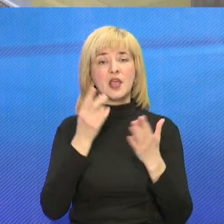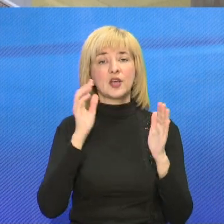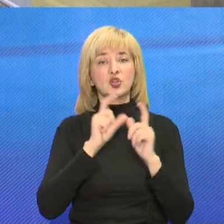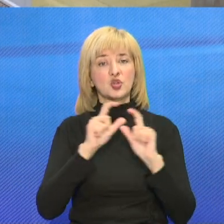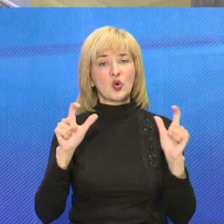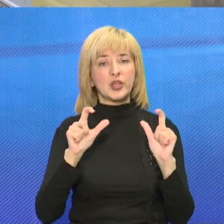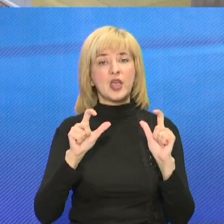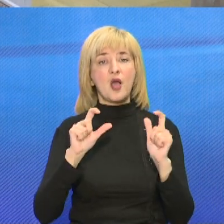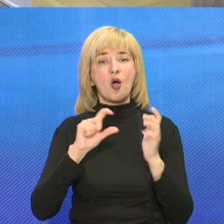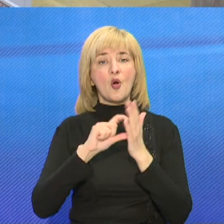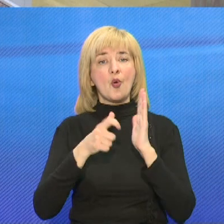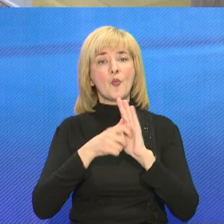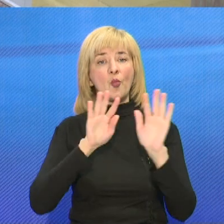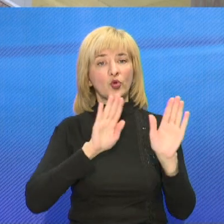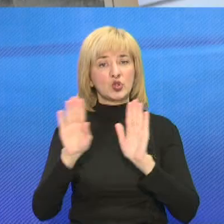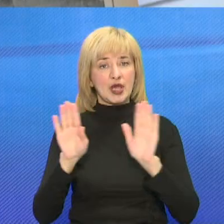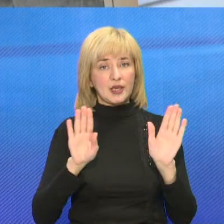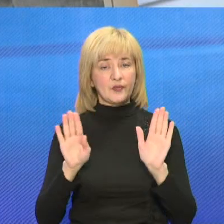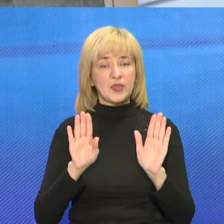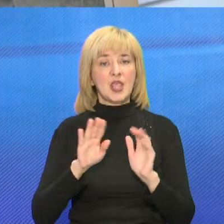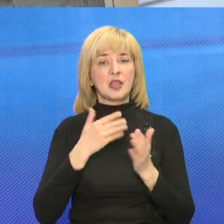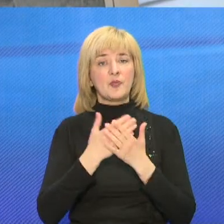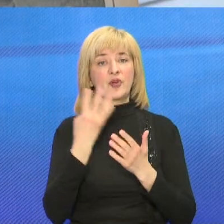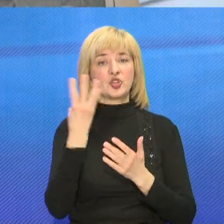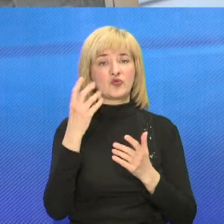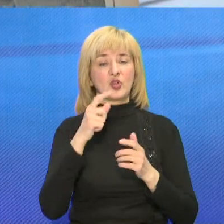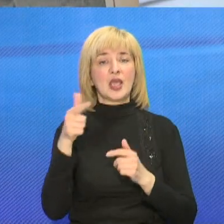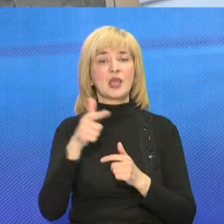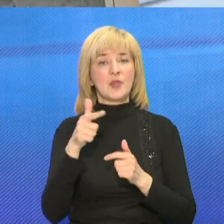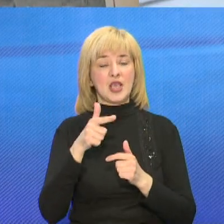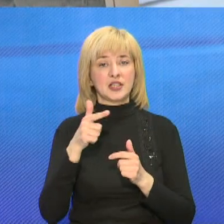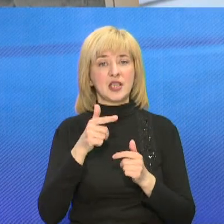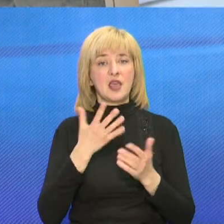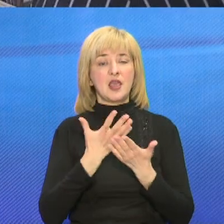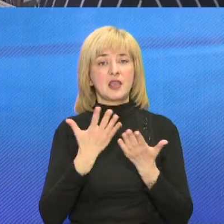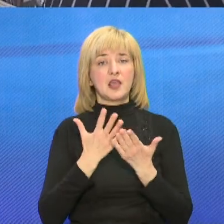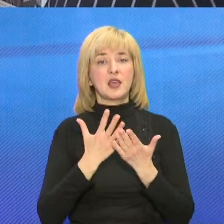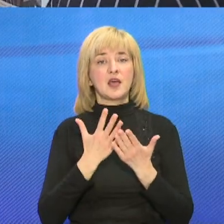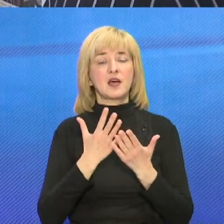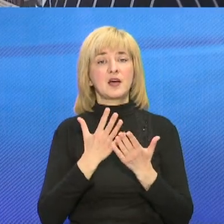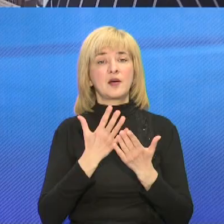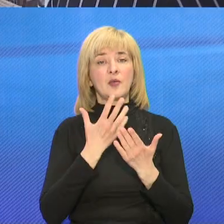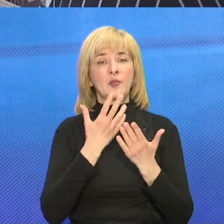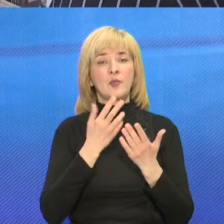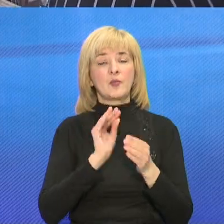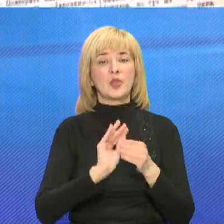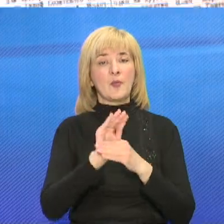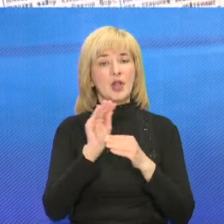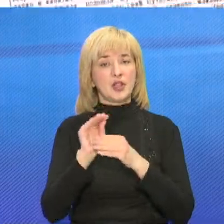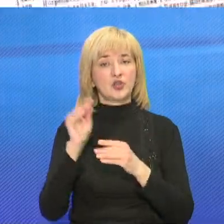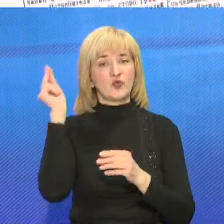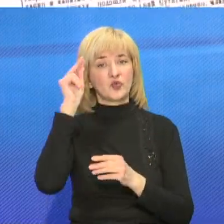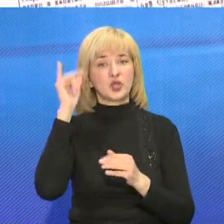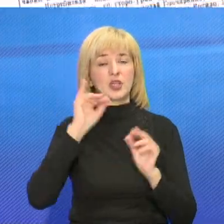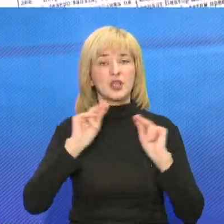прикладу, музейный покой 4-й Гродзенской гимназии, який неспынно пополняют вучни и наставники, презентовал опошний здобыток –